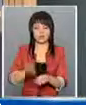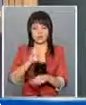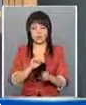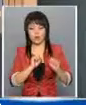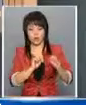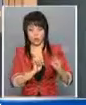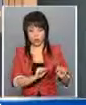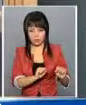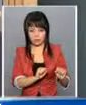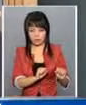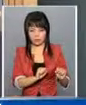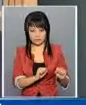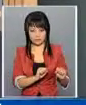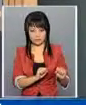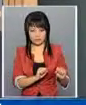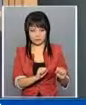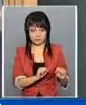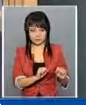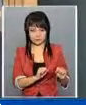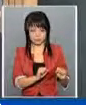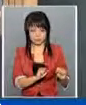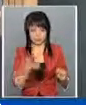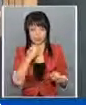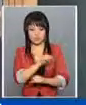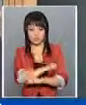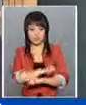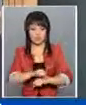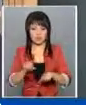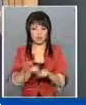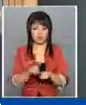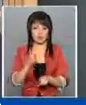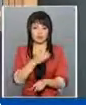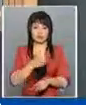қорғау, шетелге шығарам десе,